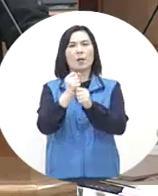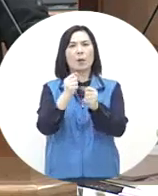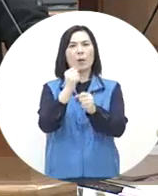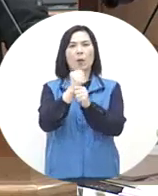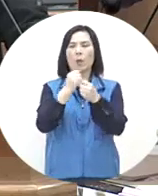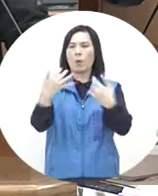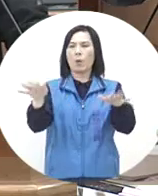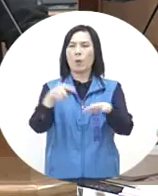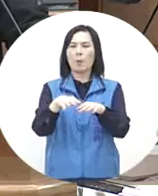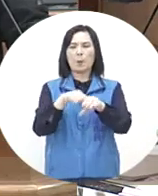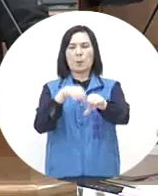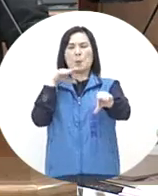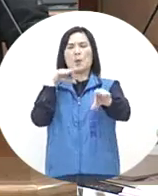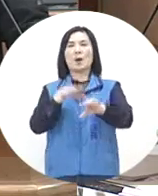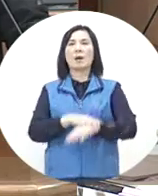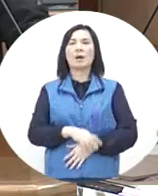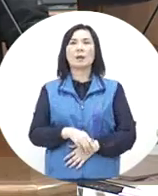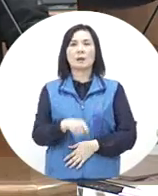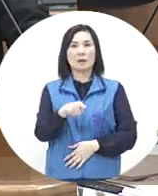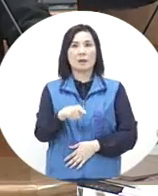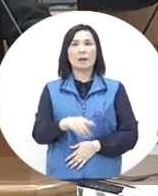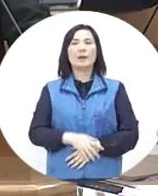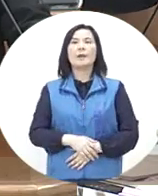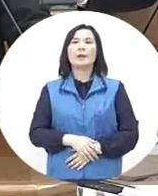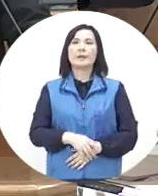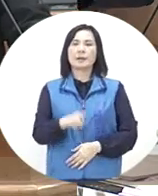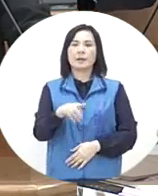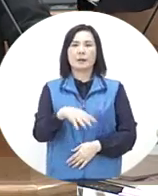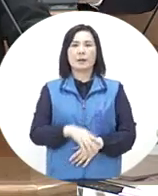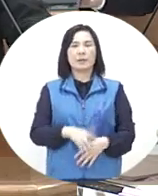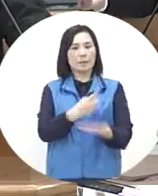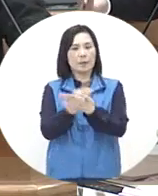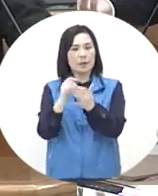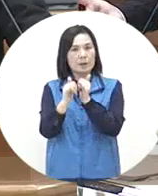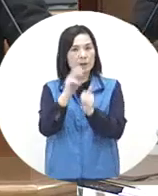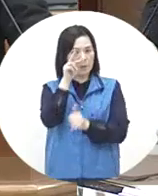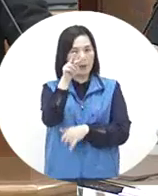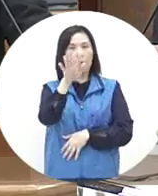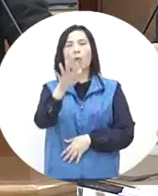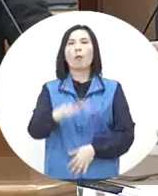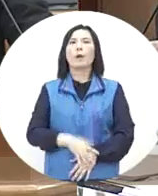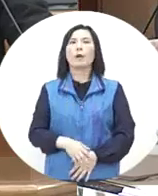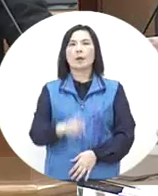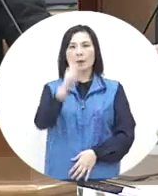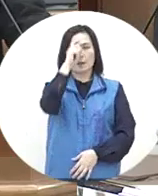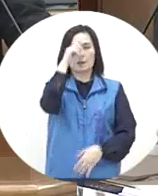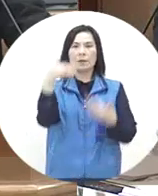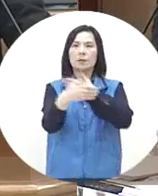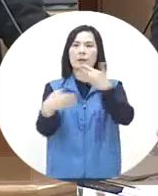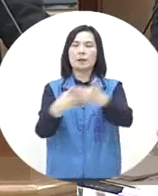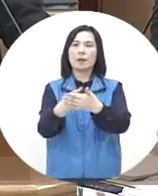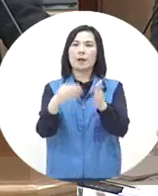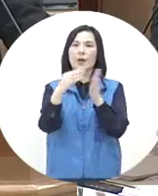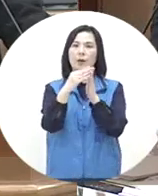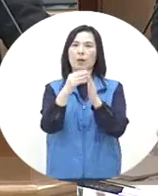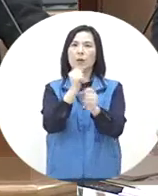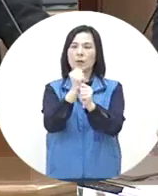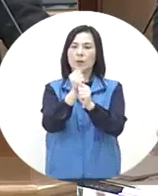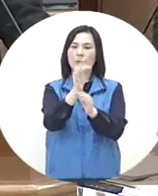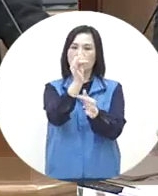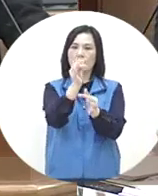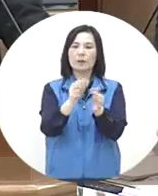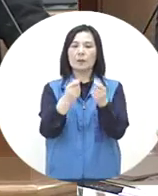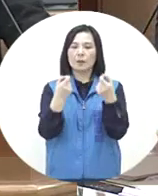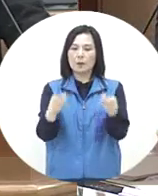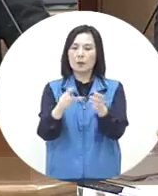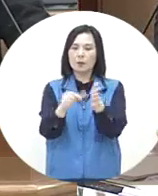哦。你现在的承诺跟决心，大家其实也都在看。 我们希望交通局把它做好，在短期的规划当中，怎么去暂时舒缓